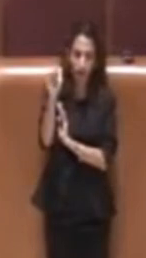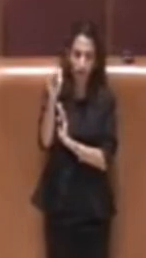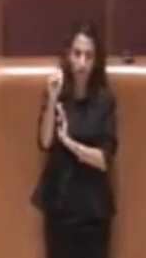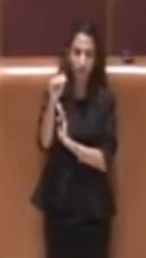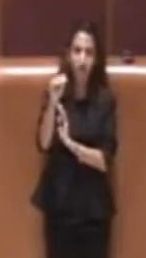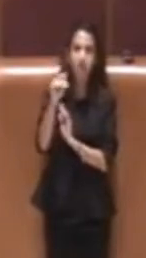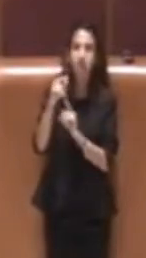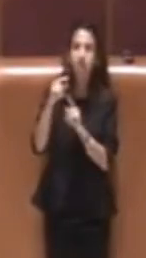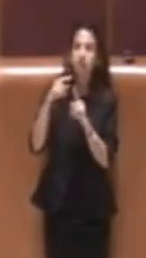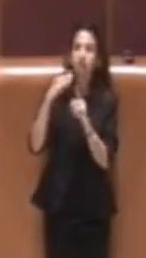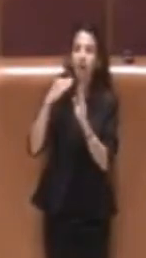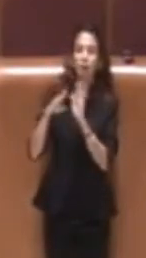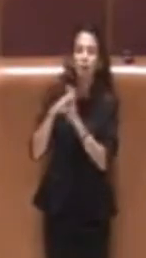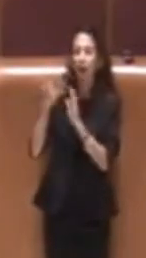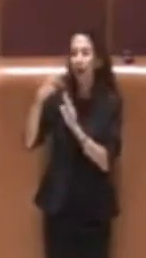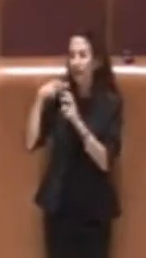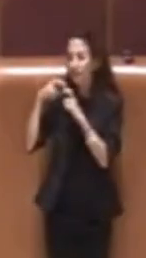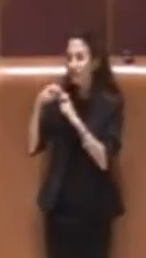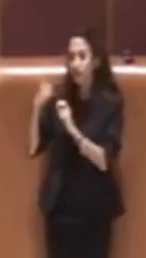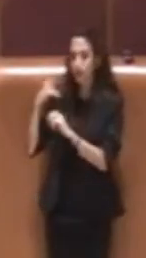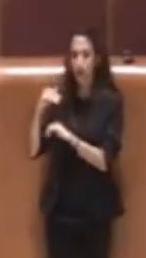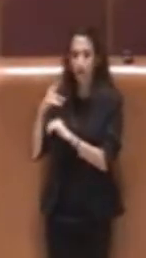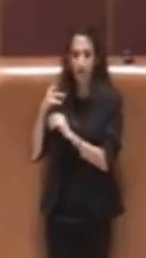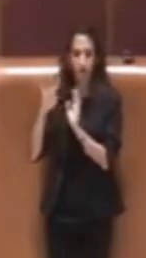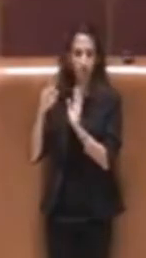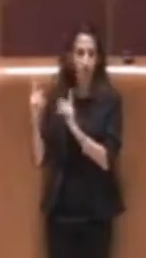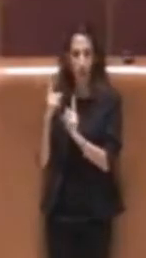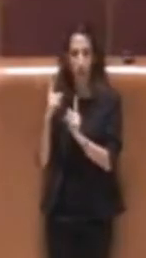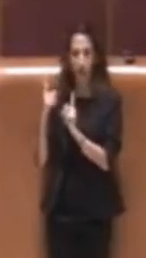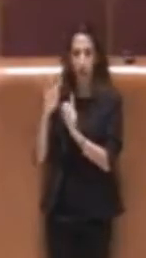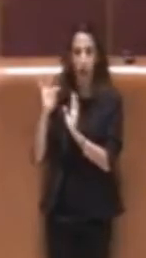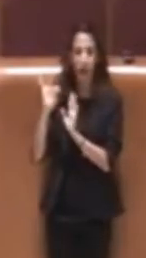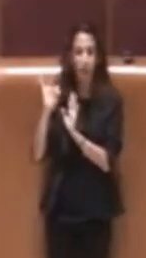anni 90. Delle previsioni di sviluppo che,